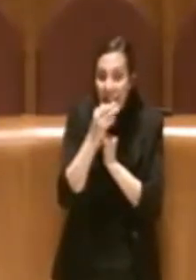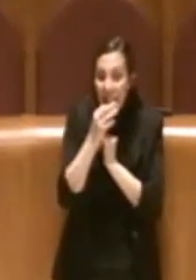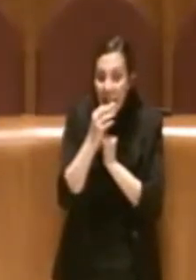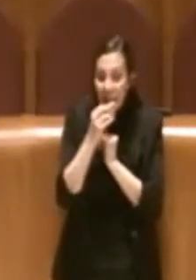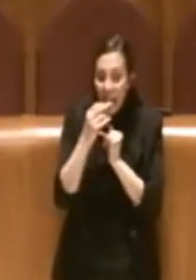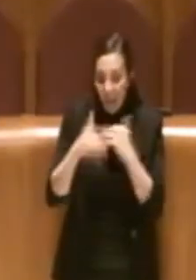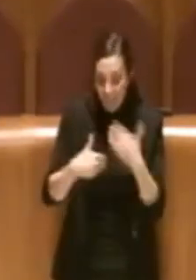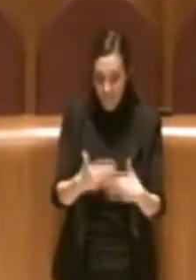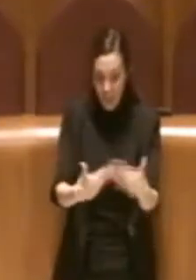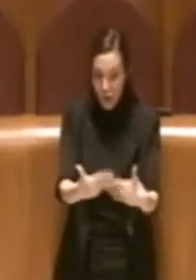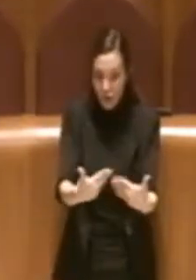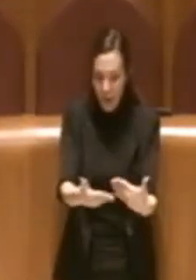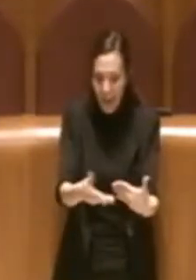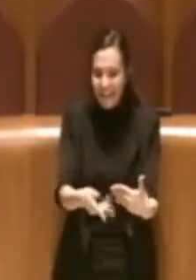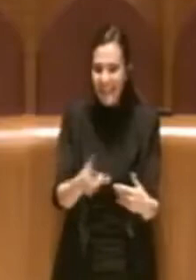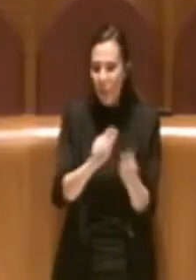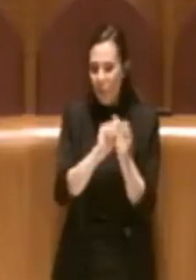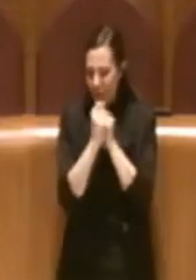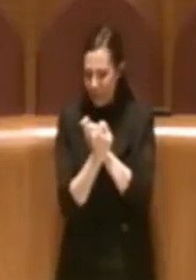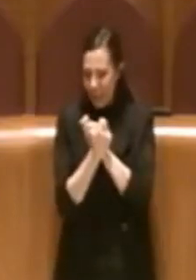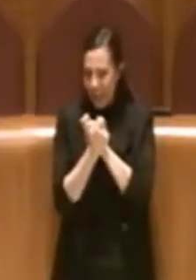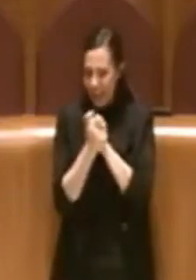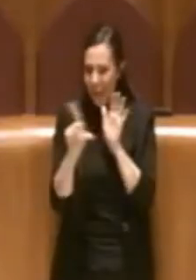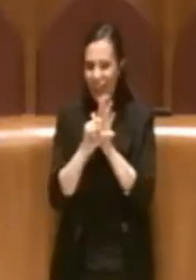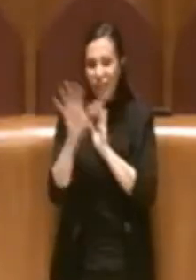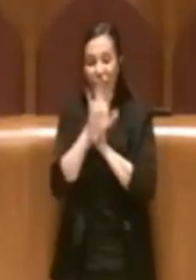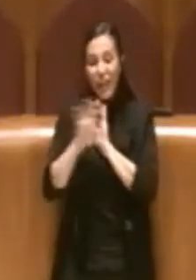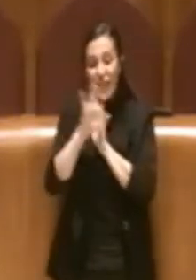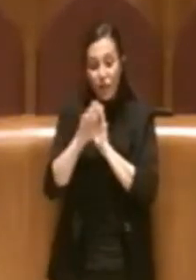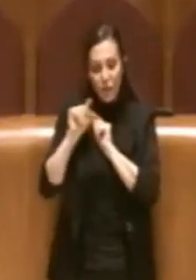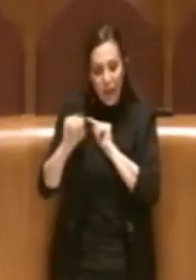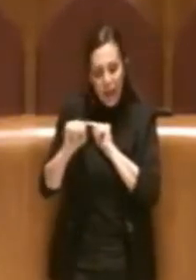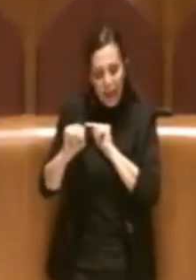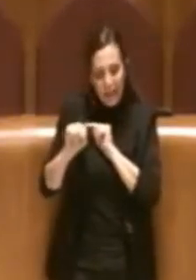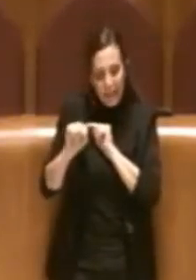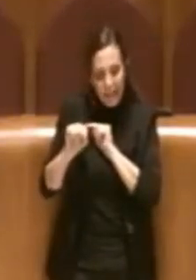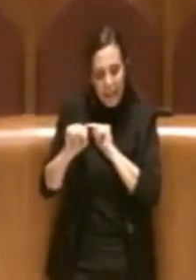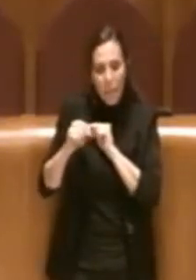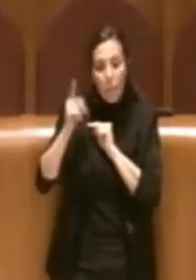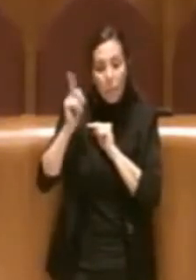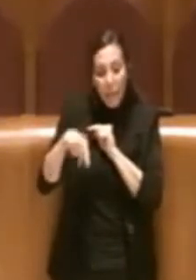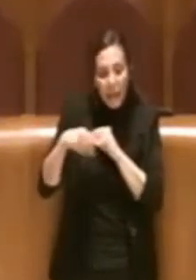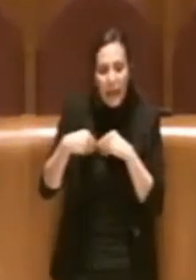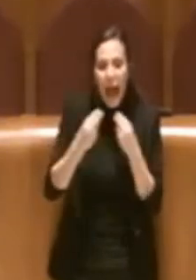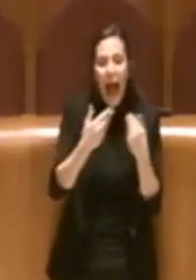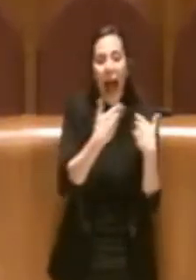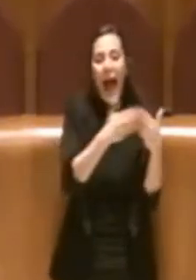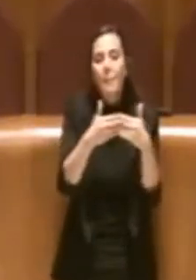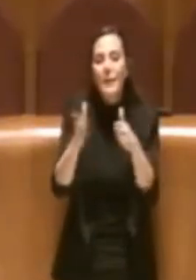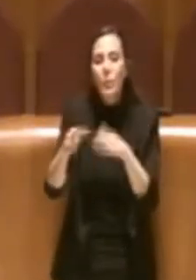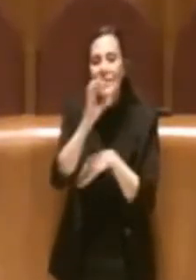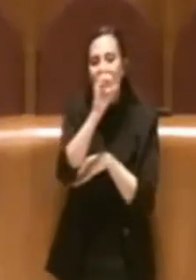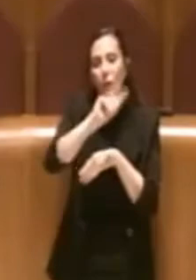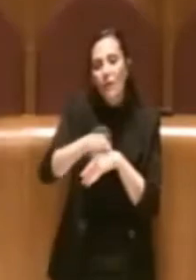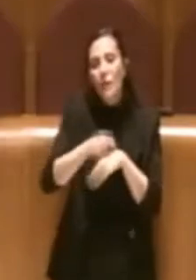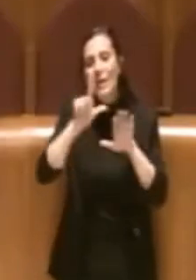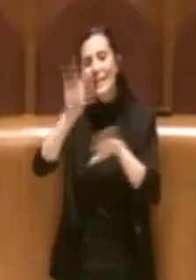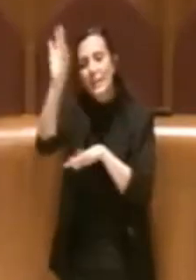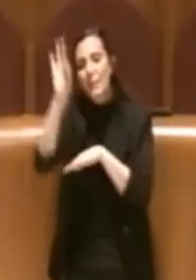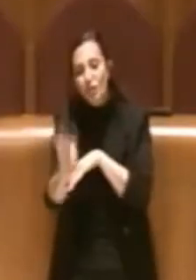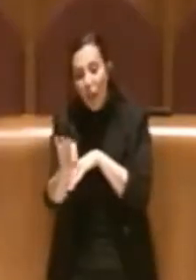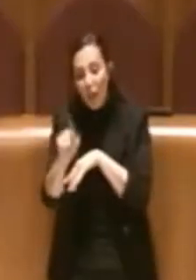quando è stata modificata la legge regionale, ha in disponibilità per apertura di nuove sale lo 0,7% del